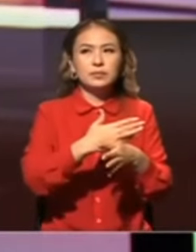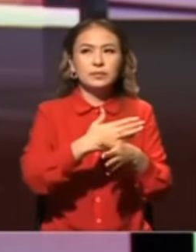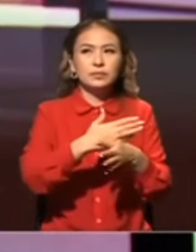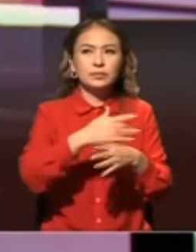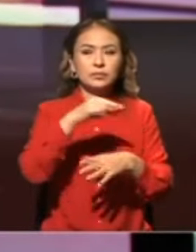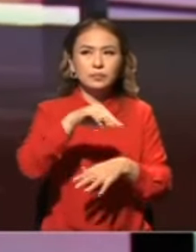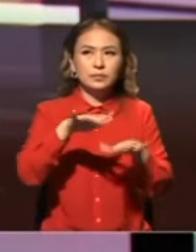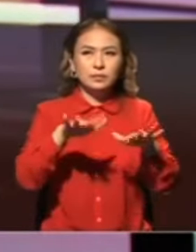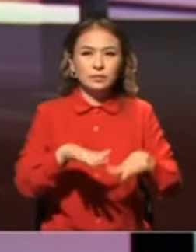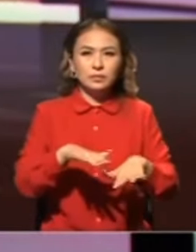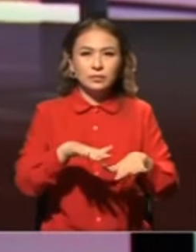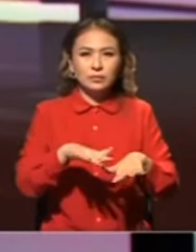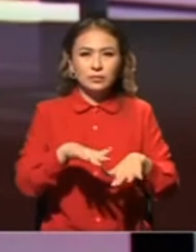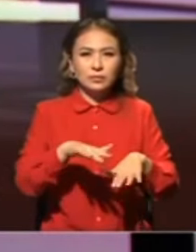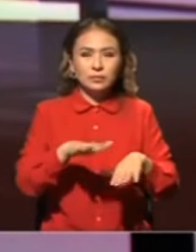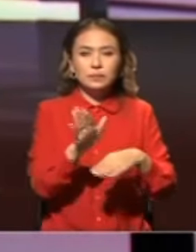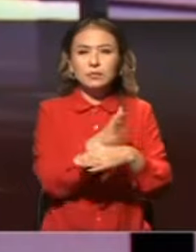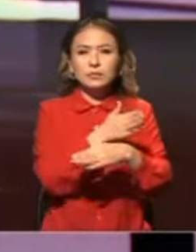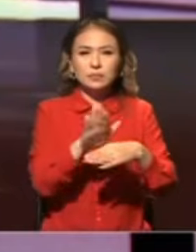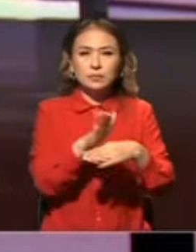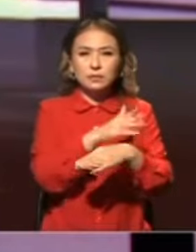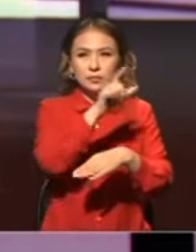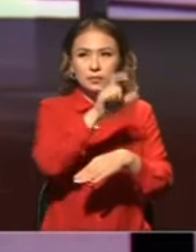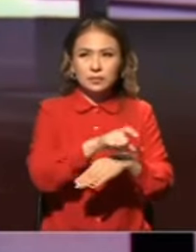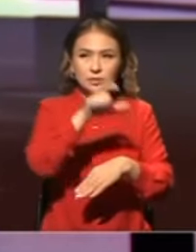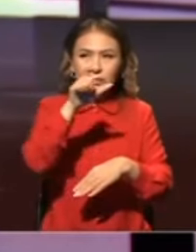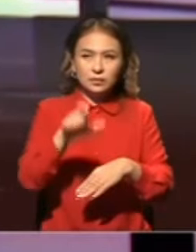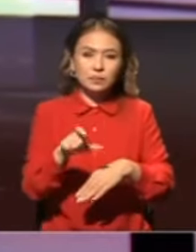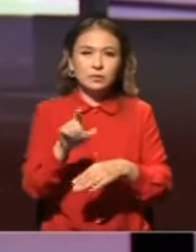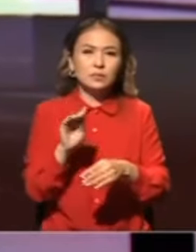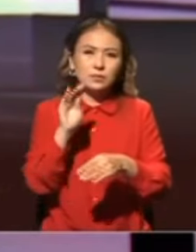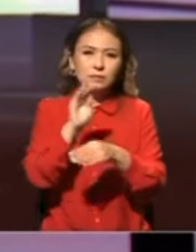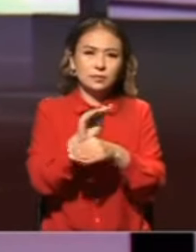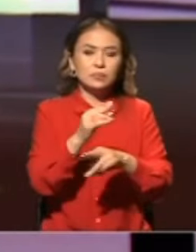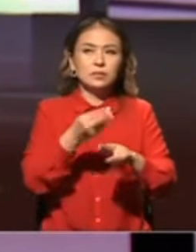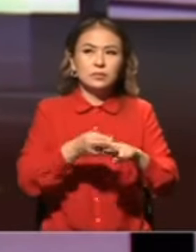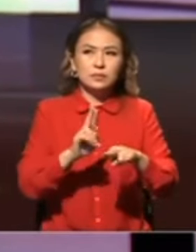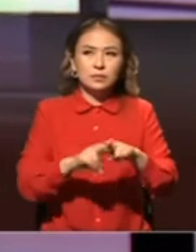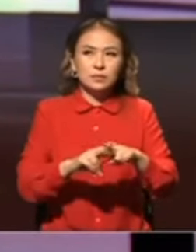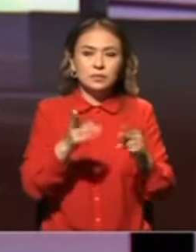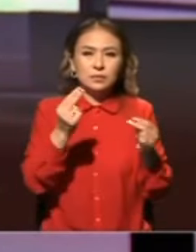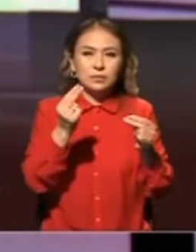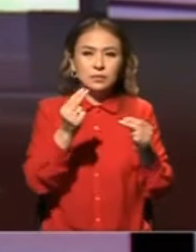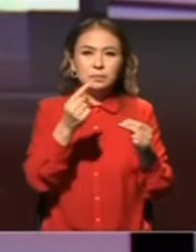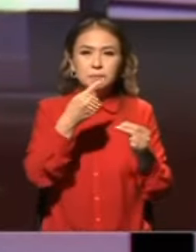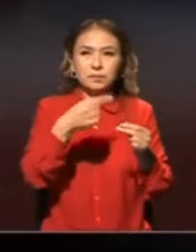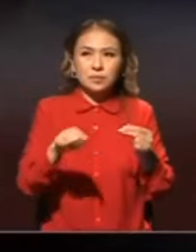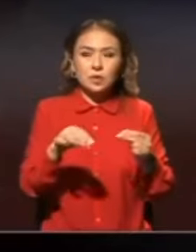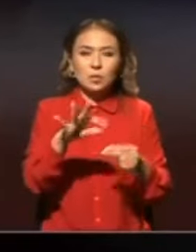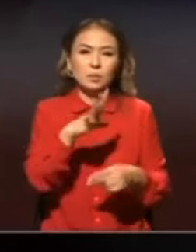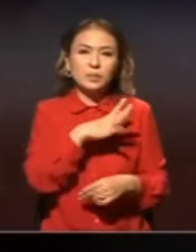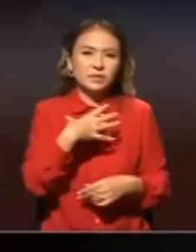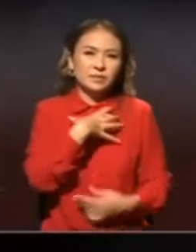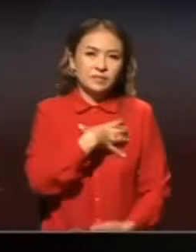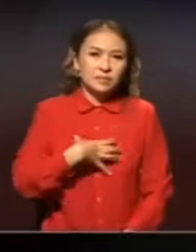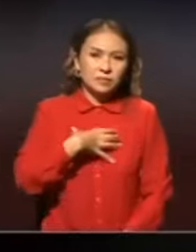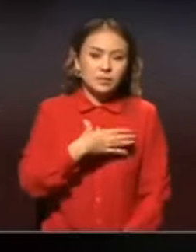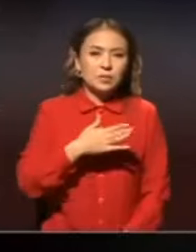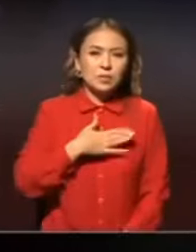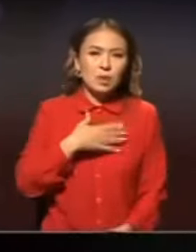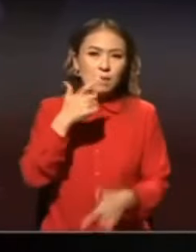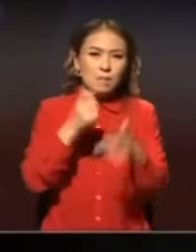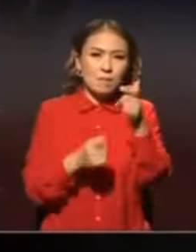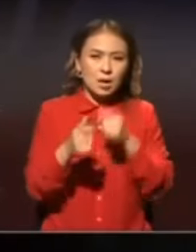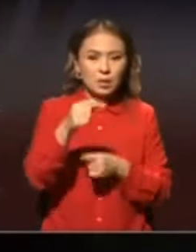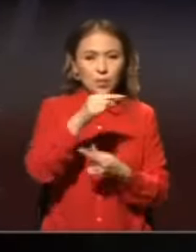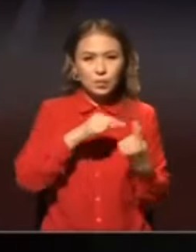олардың жаңағы жеке тұлға болғаны үшін, олардың жеке қосалқы шаруашылықтар болғаны үшін олар қағылып жатады. Бірақ негізгі біздің сүт өндіруші, тағы